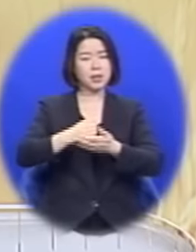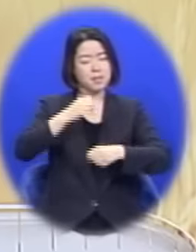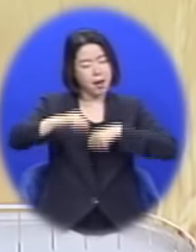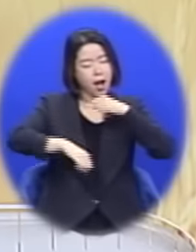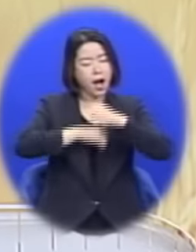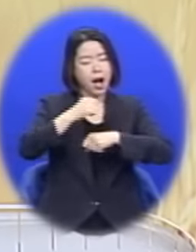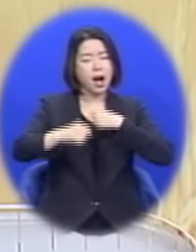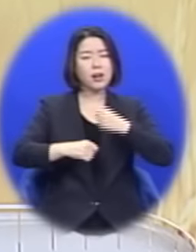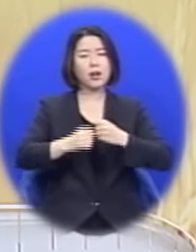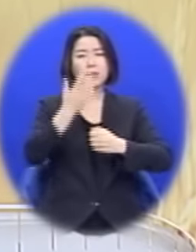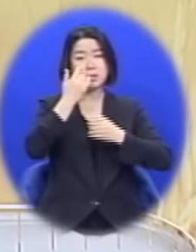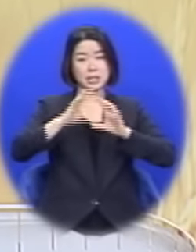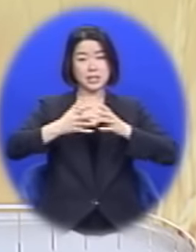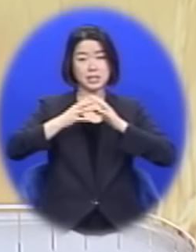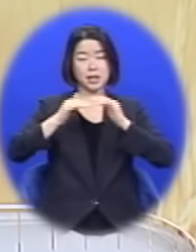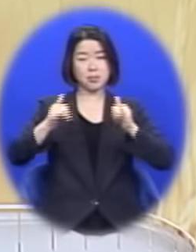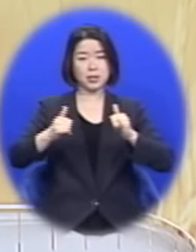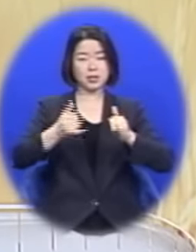수 있단 말이에요.